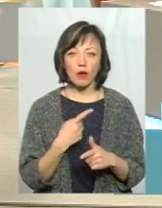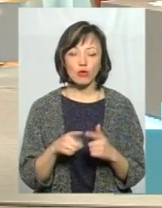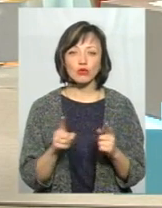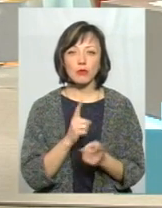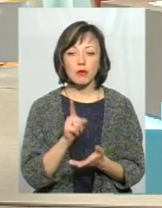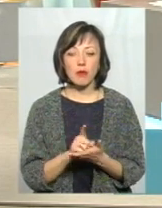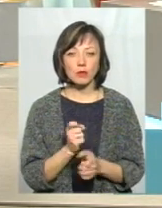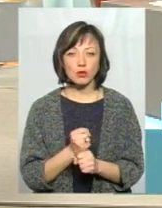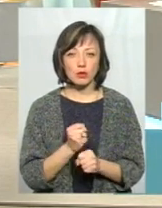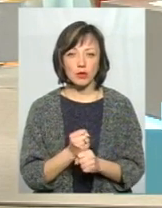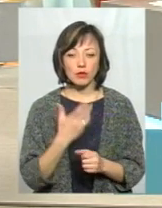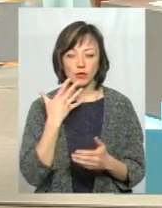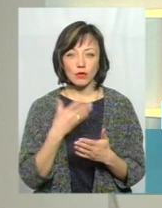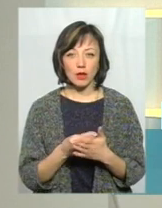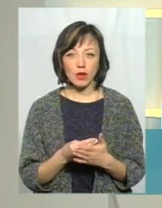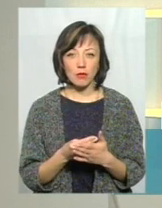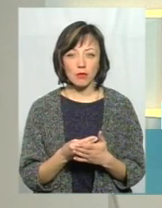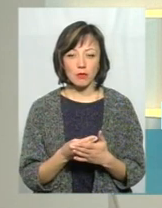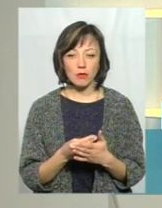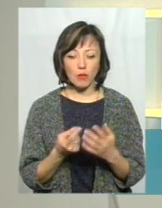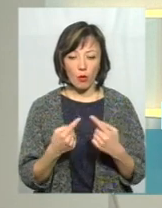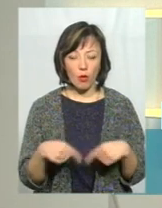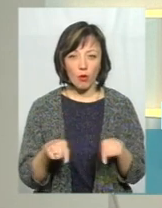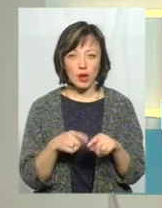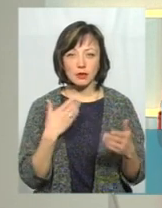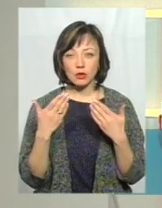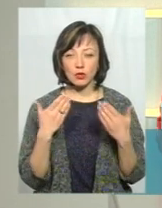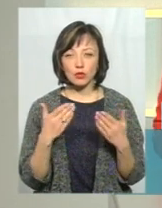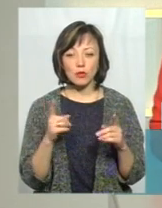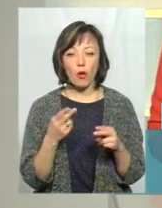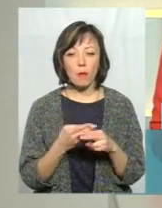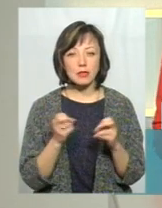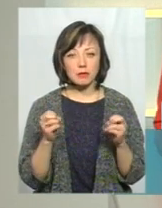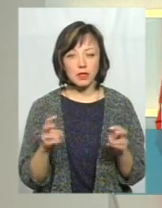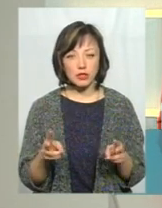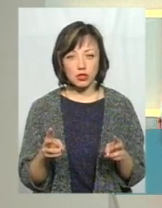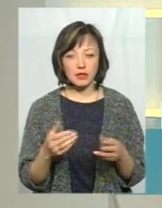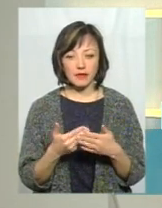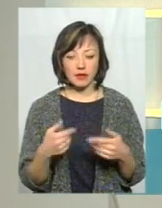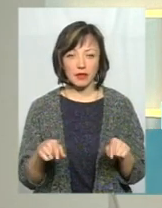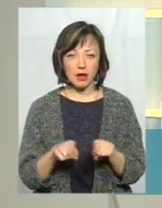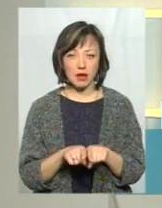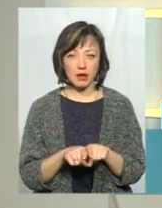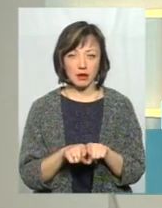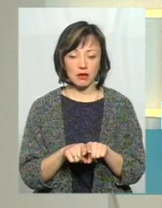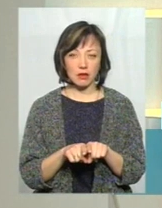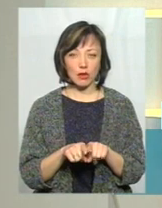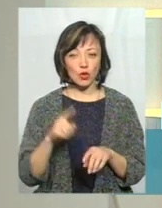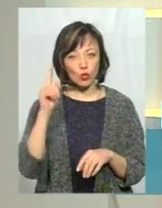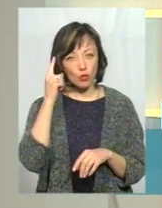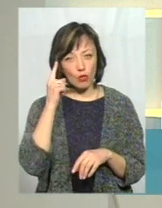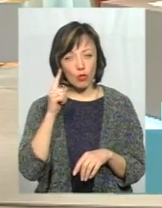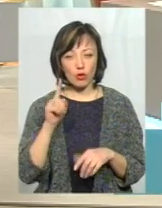маємо зробити у своєму колі, в якому спілкуємося, аби убезпечити від таких взагалі думок